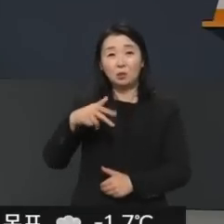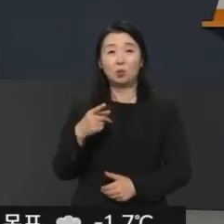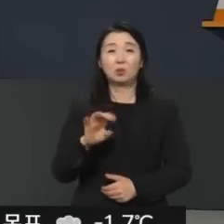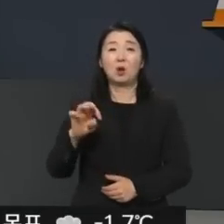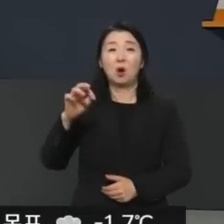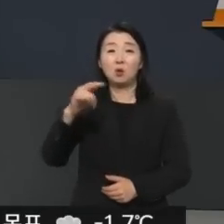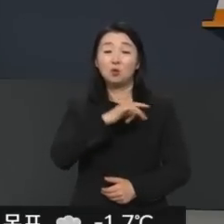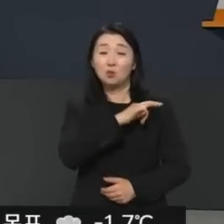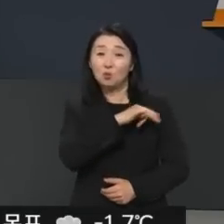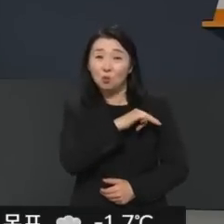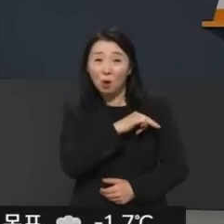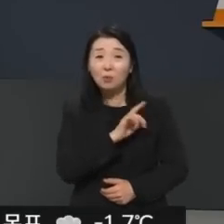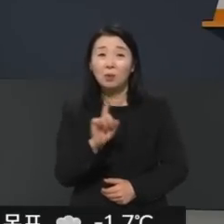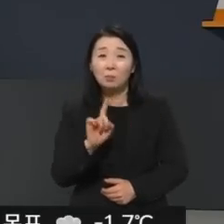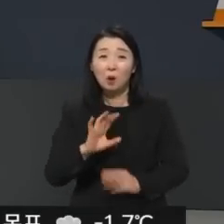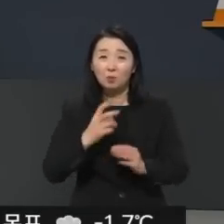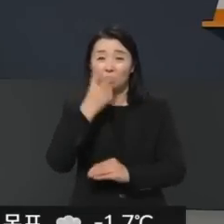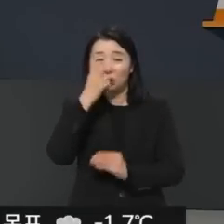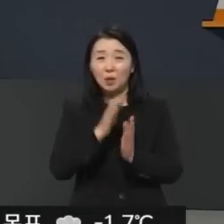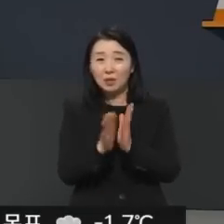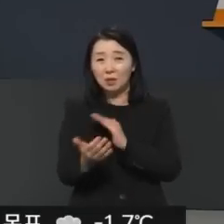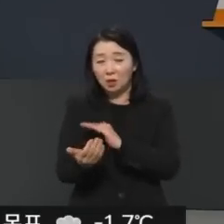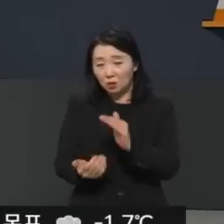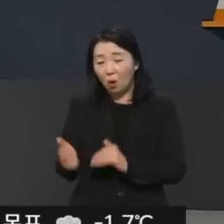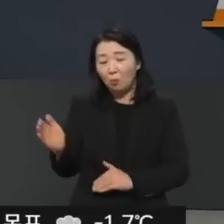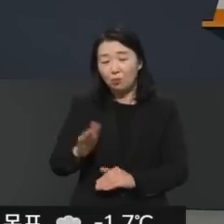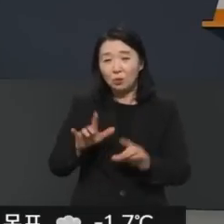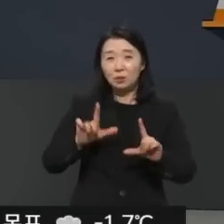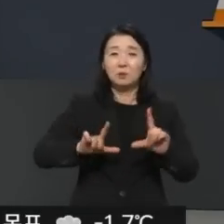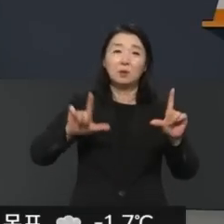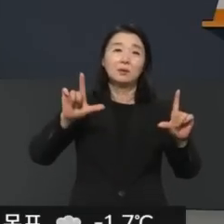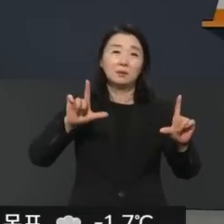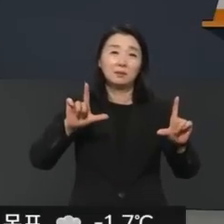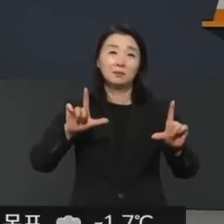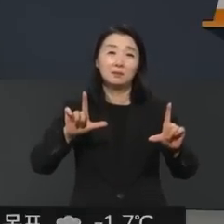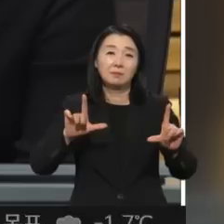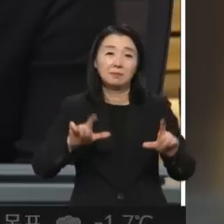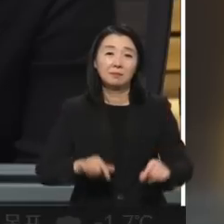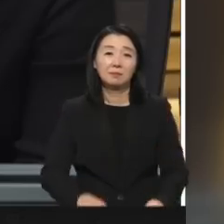의원의 우려는 국정조사를 시작하기도 전부터 현실이 되고 있습니다.